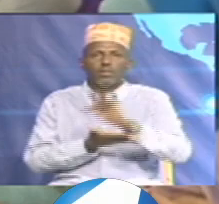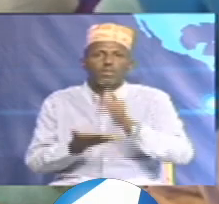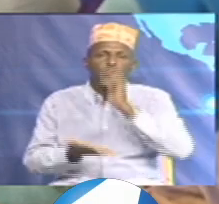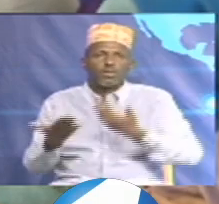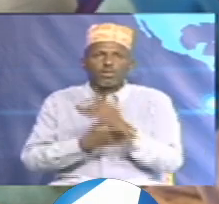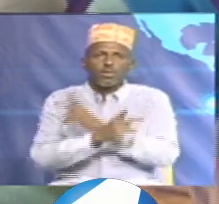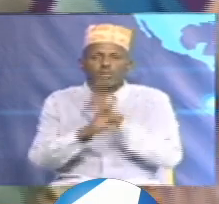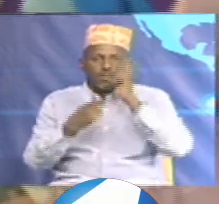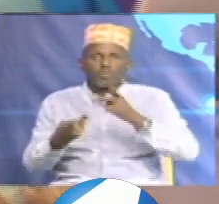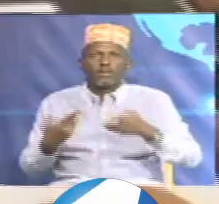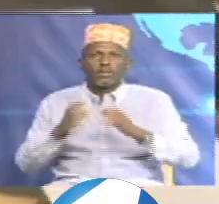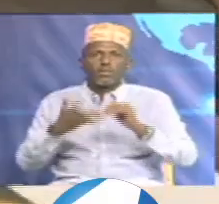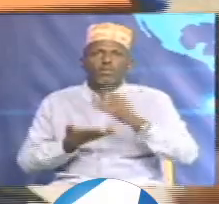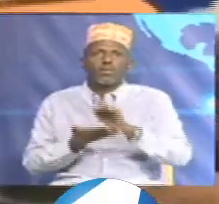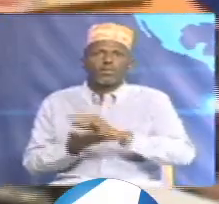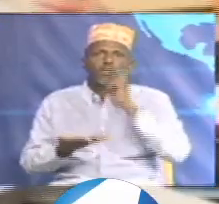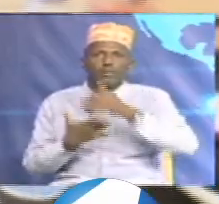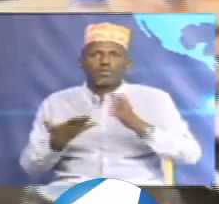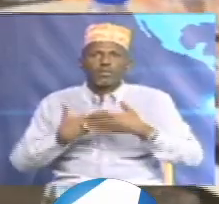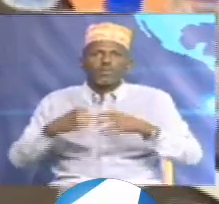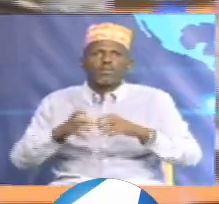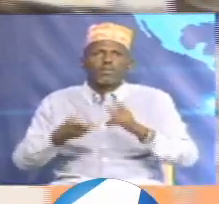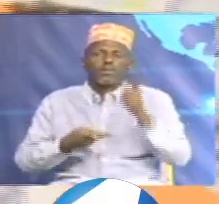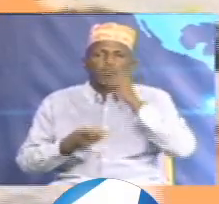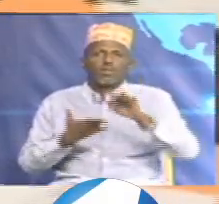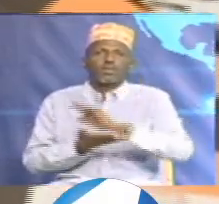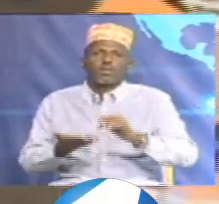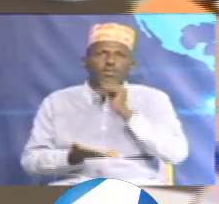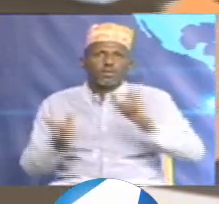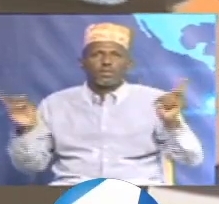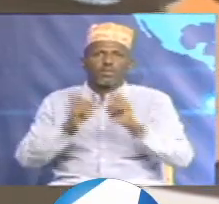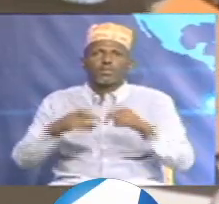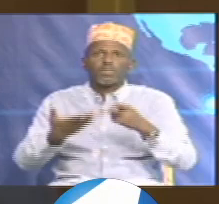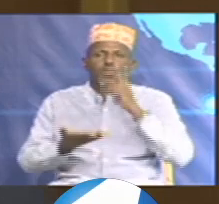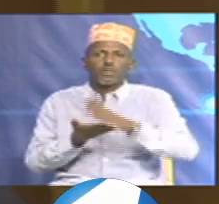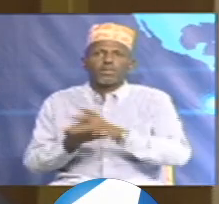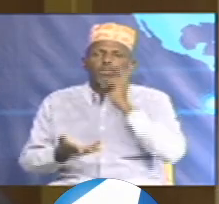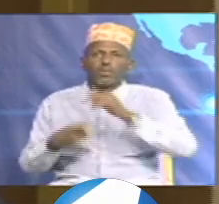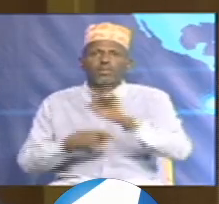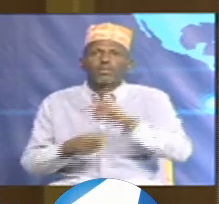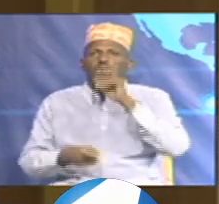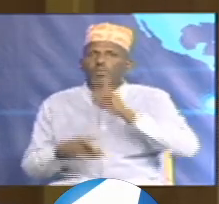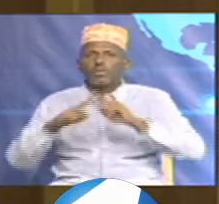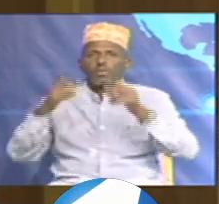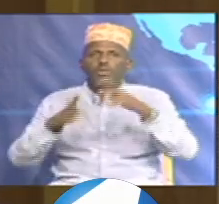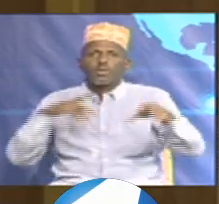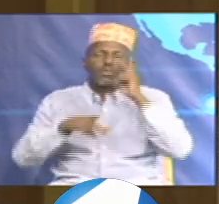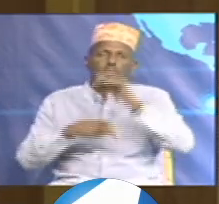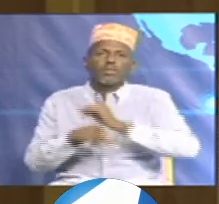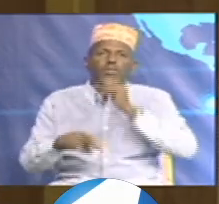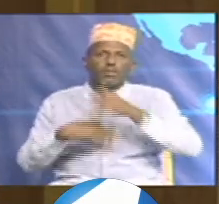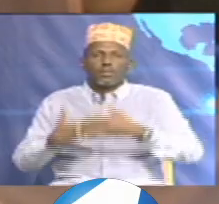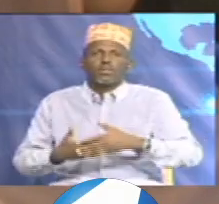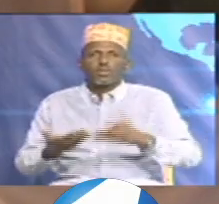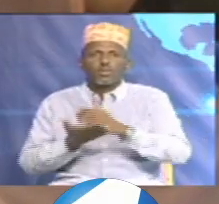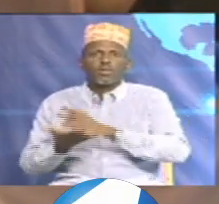au Sheraton pour une réunion de son comité d'organisation. Cette rencontre a vu la participation de toutes les femmes cadres de l'administration